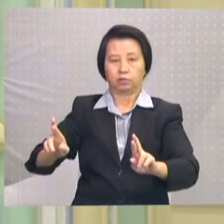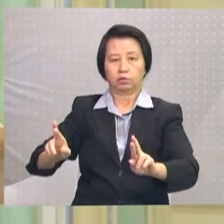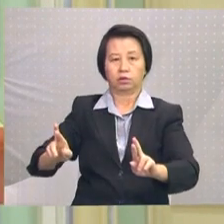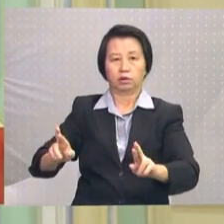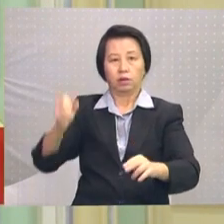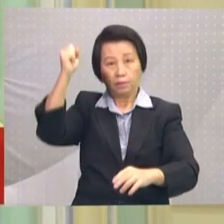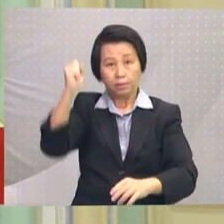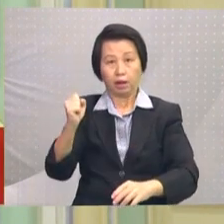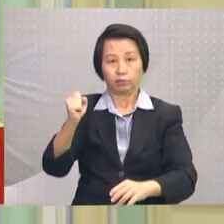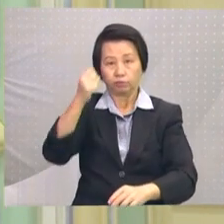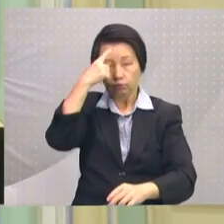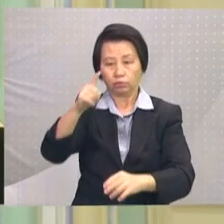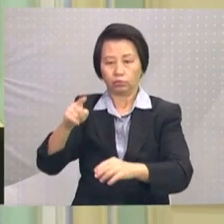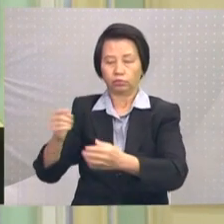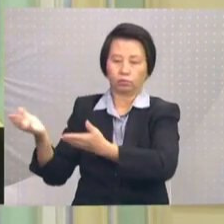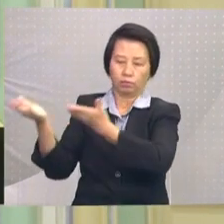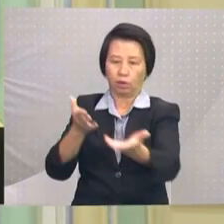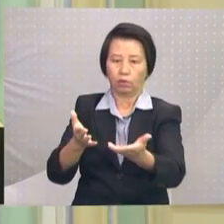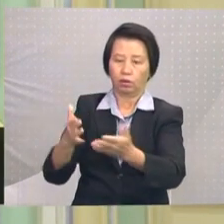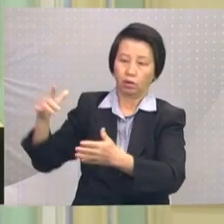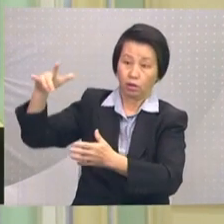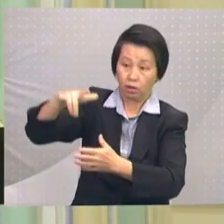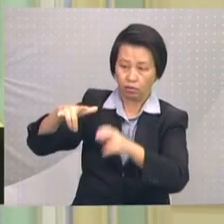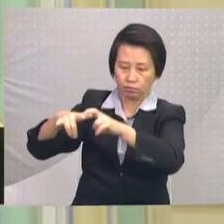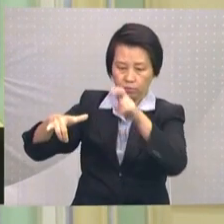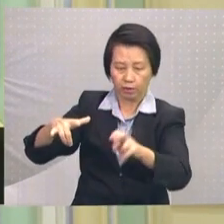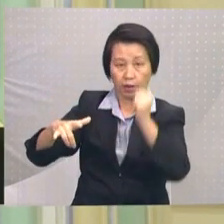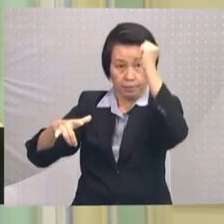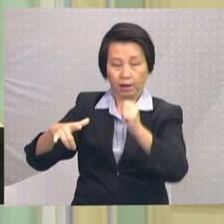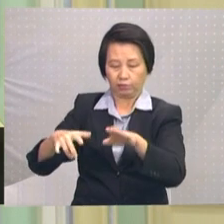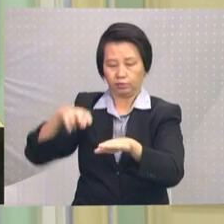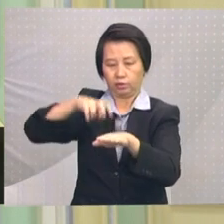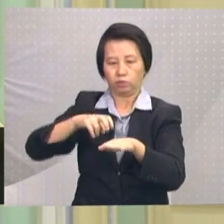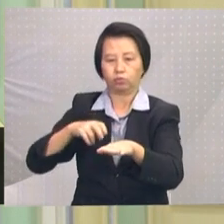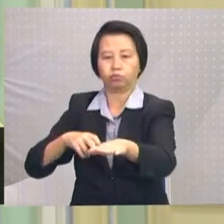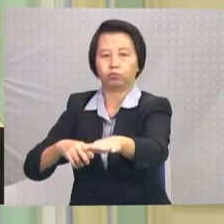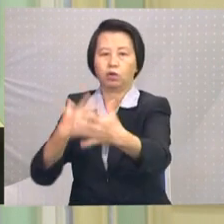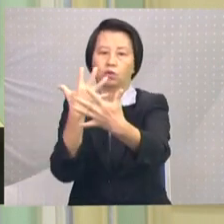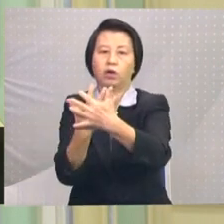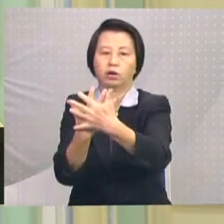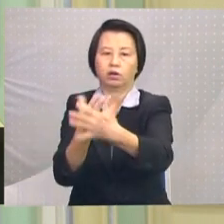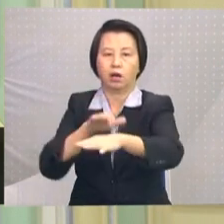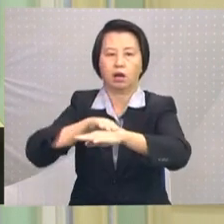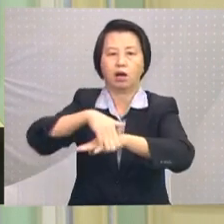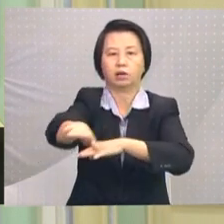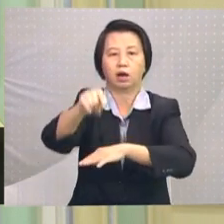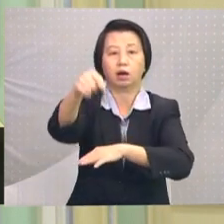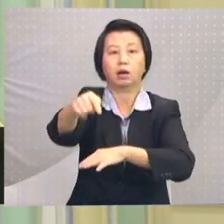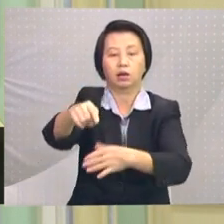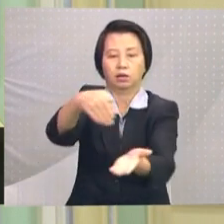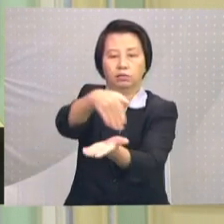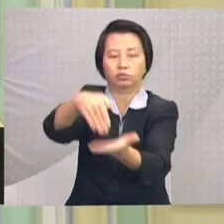bahas dan sebagainya untuk mengangkut rakyat kita yang pulang ke dari luar negara untuk diantar ke